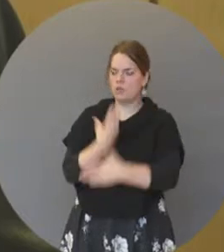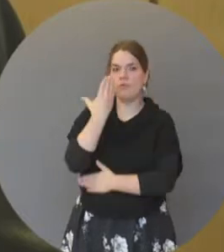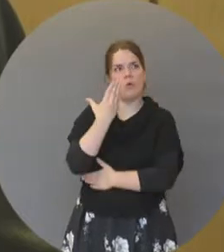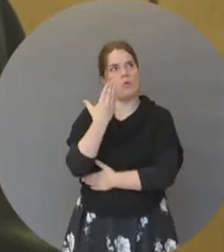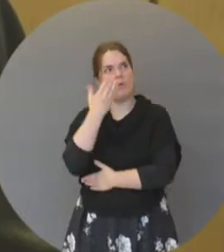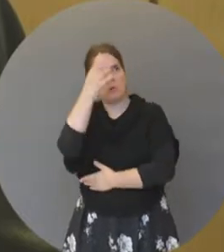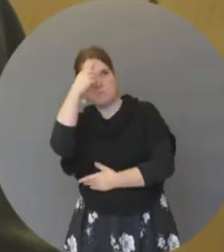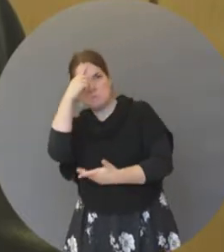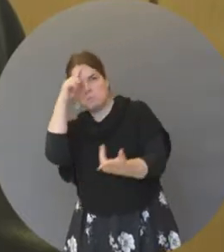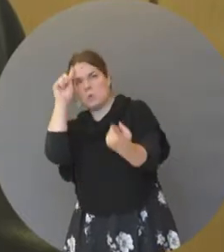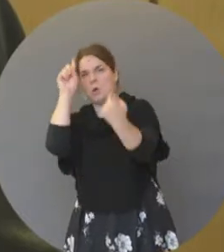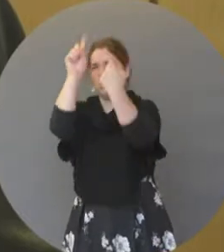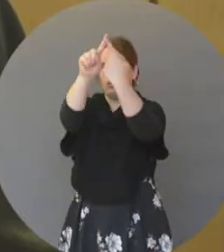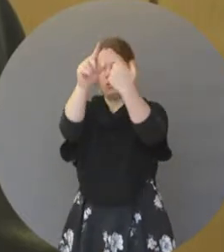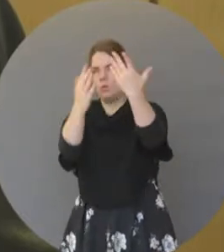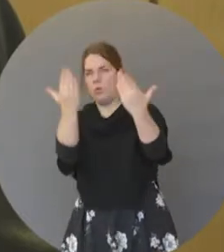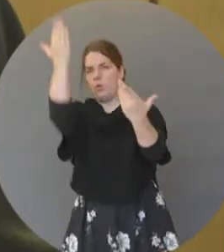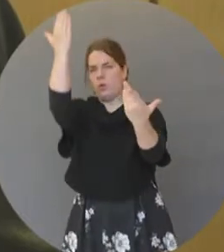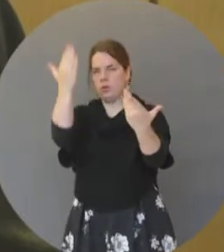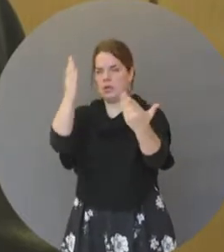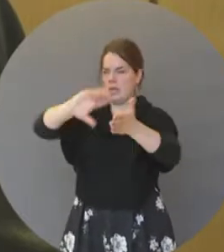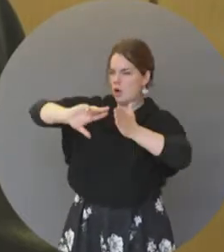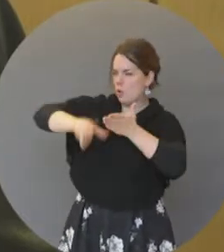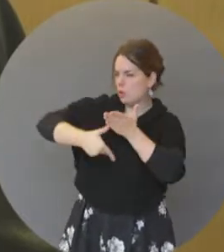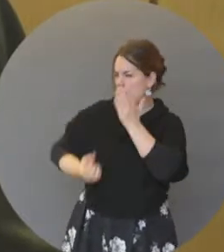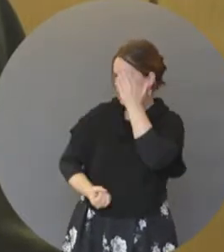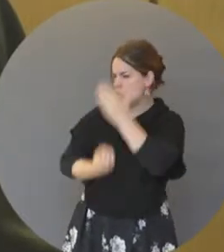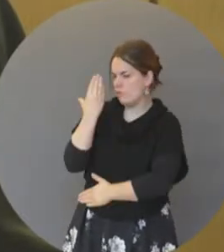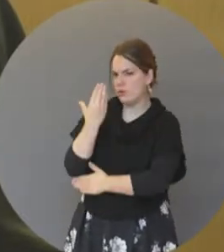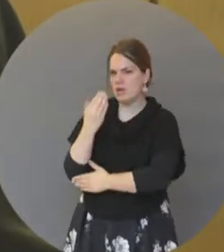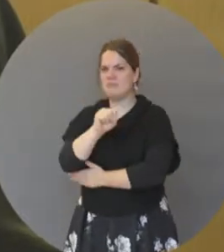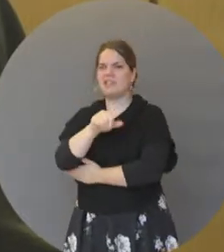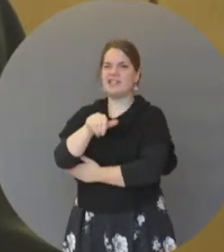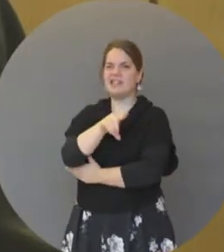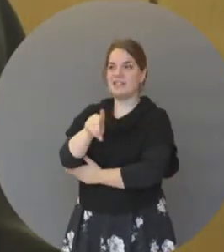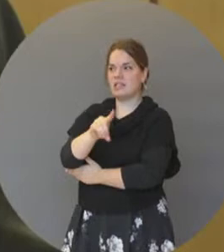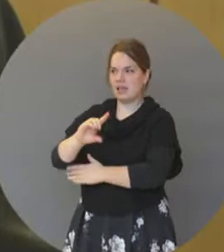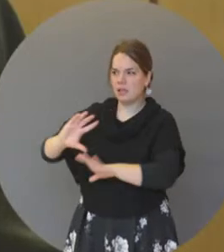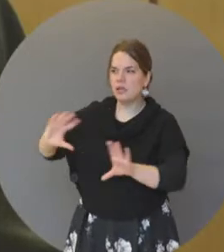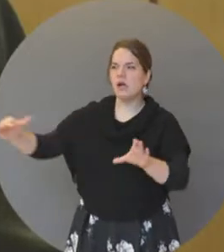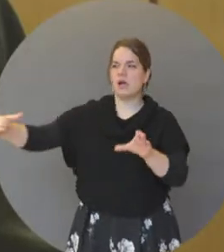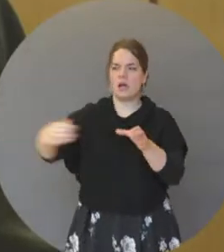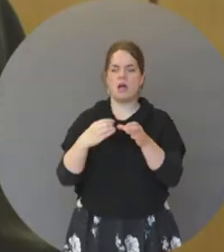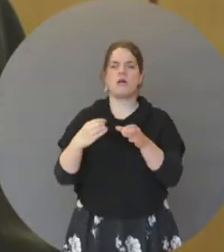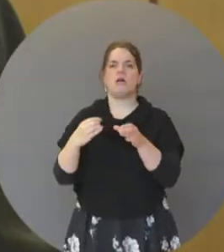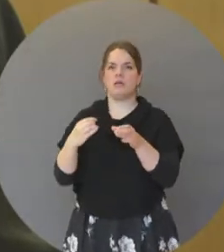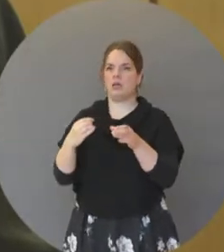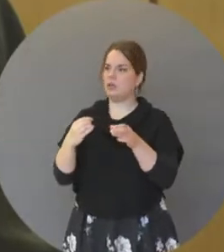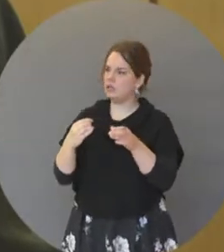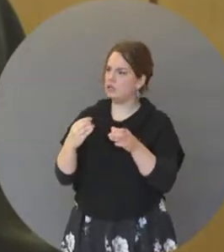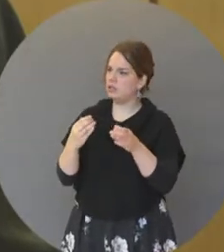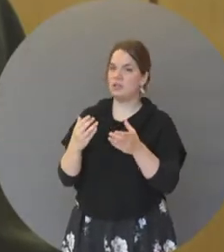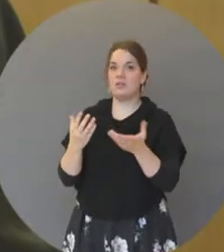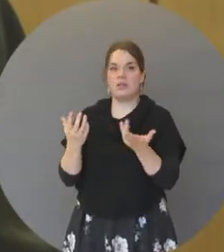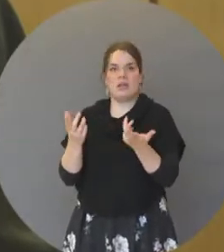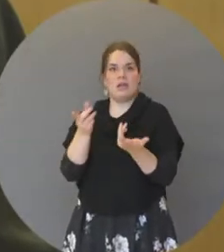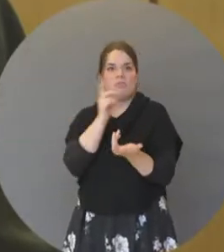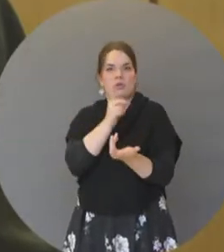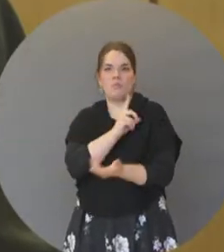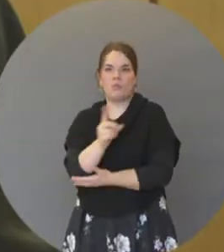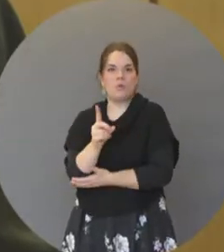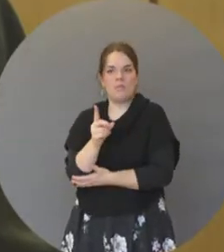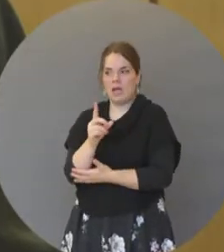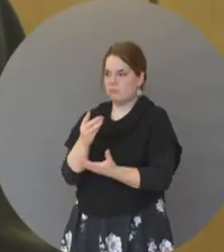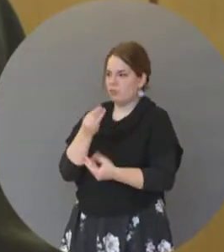contractualisation nouvelle avec l'ensemble des SADs qui leur donneraient les moyens par le levier de la tarification comme